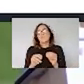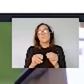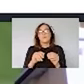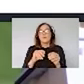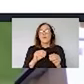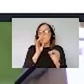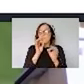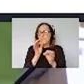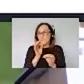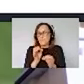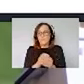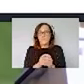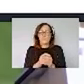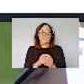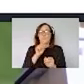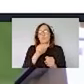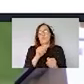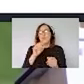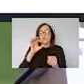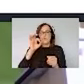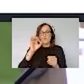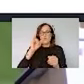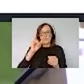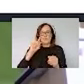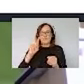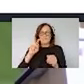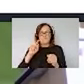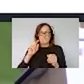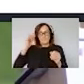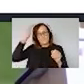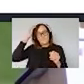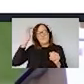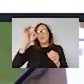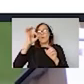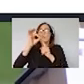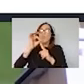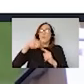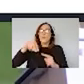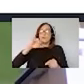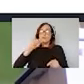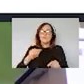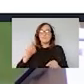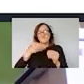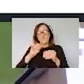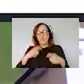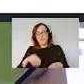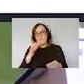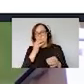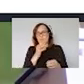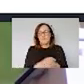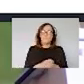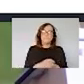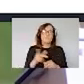Quizzes. Quizzes, bardzo fajne narzędzie też, przy czym chyba ciekawsze dla uczniów, oni w większości je znają, natomiast ja też nie